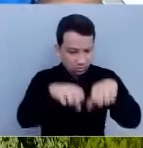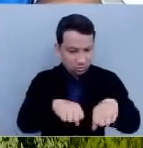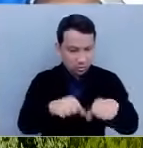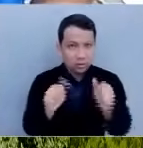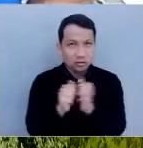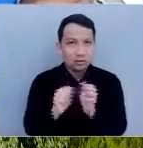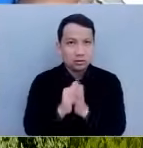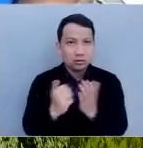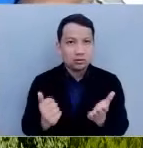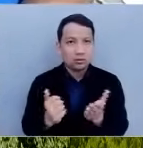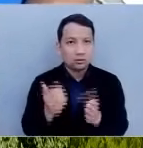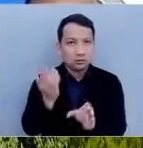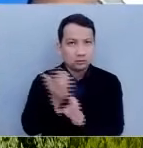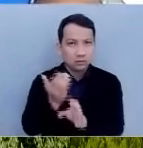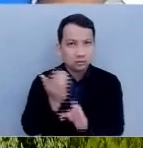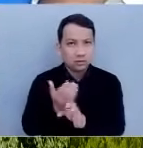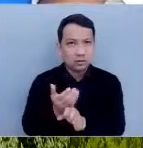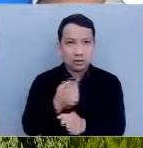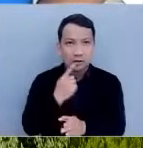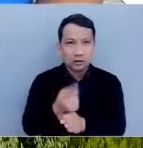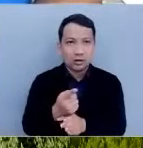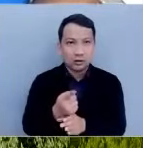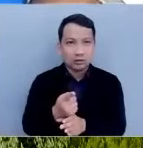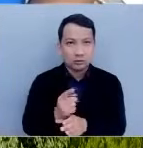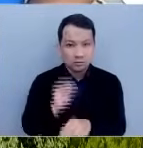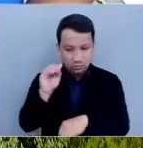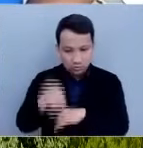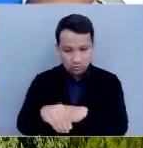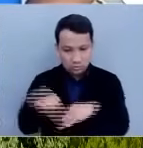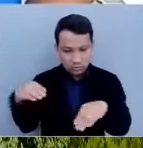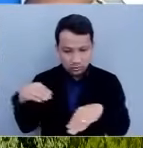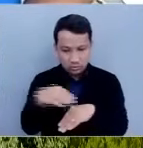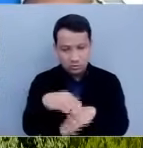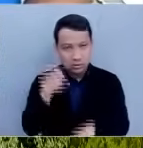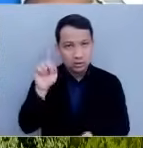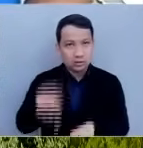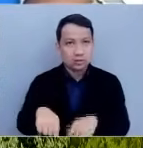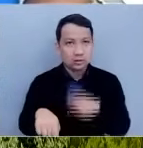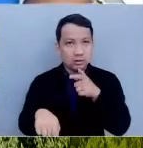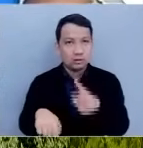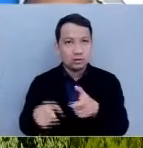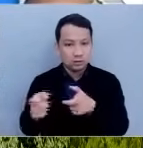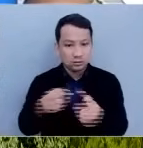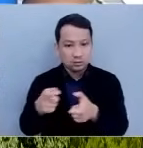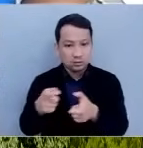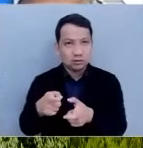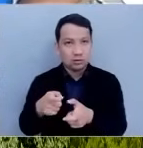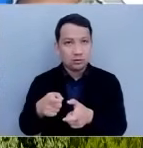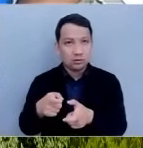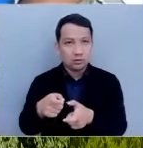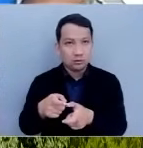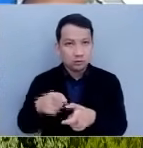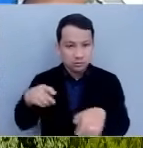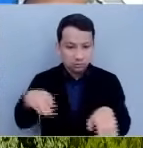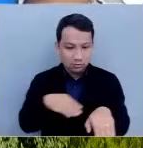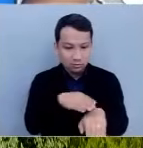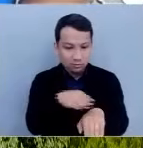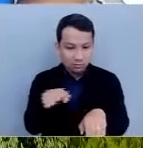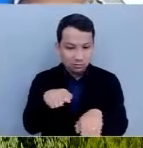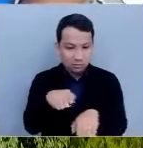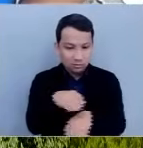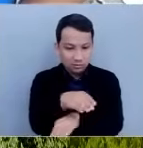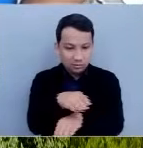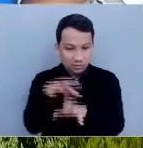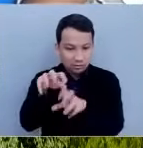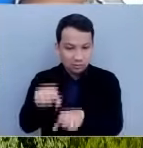kasama din dyan yung mga kotse? Kasi aminin natin, lalo kapag sobrang traffic sa EDSA, minsan hindi mo mapipigilang kahit papano pasukin ng kaunti yung bike lane,